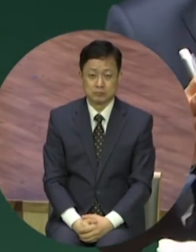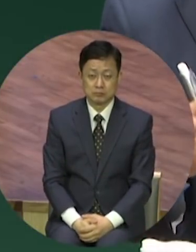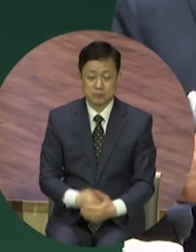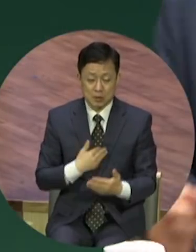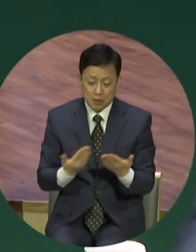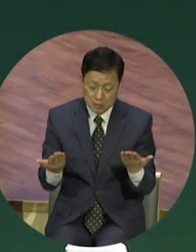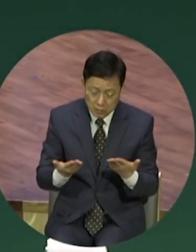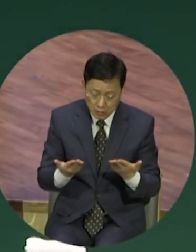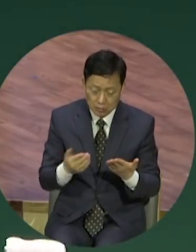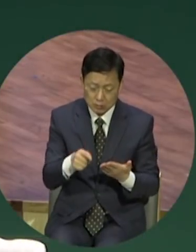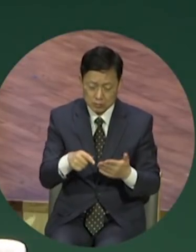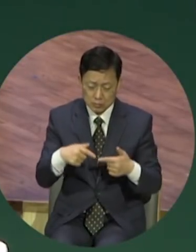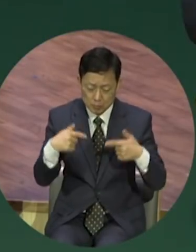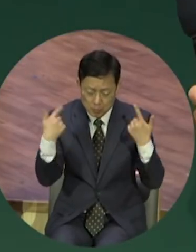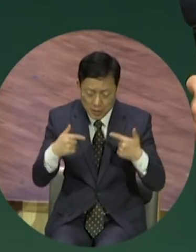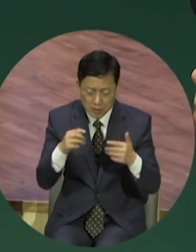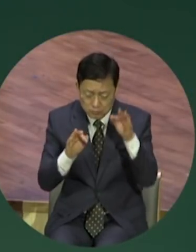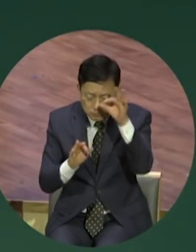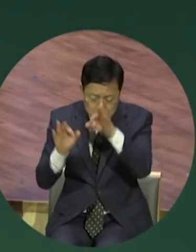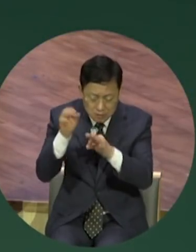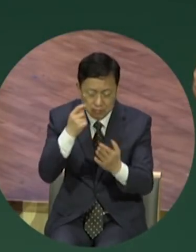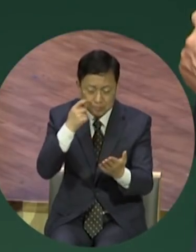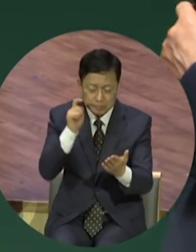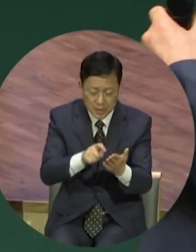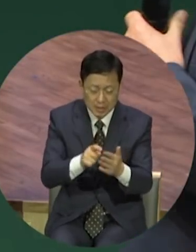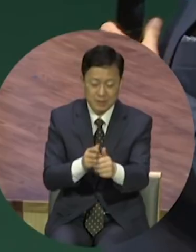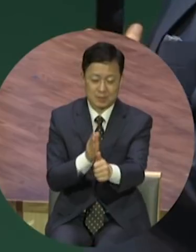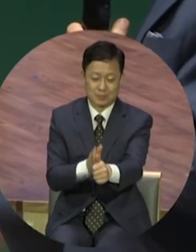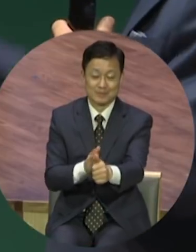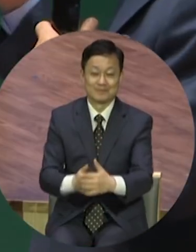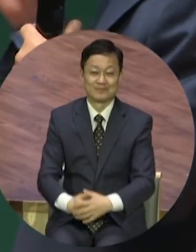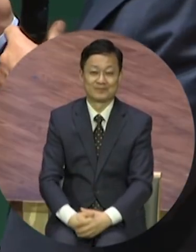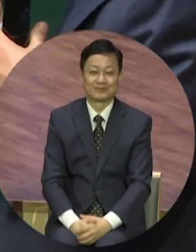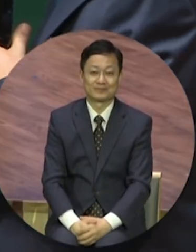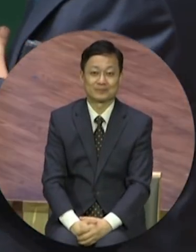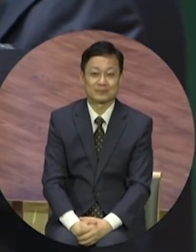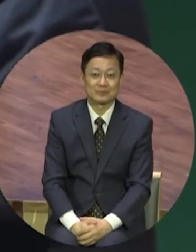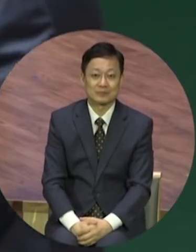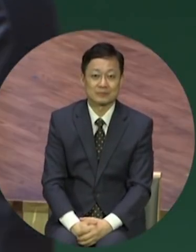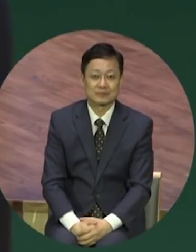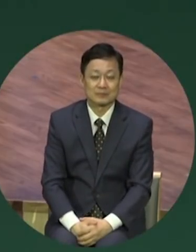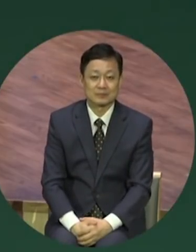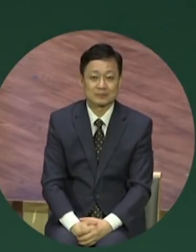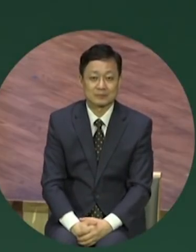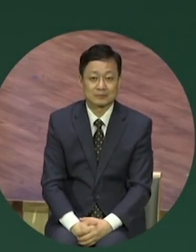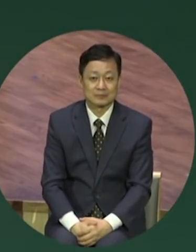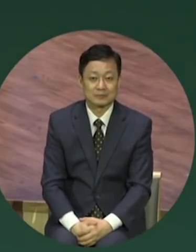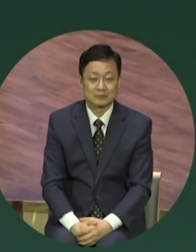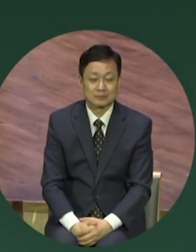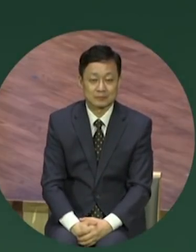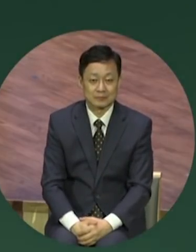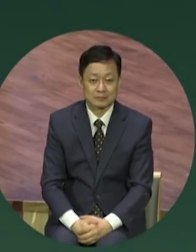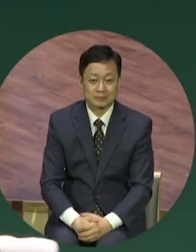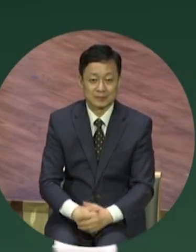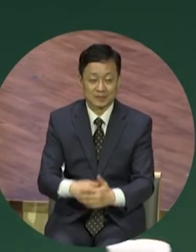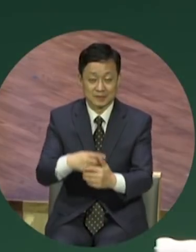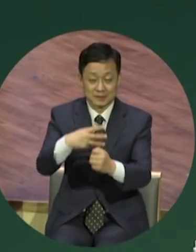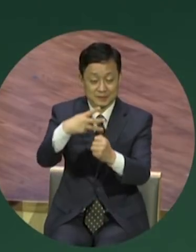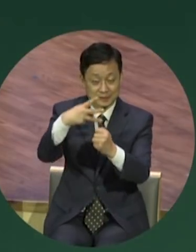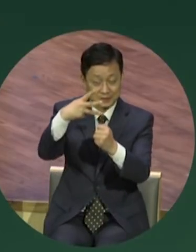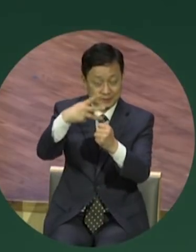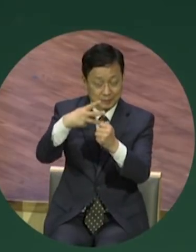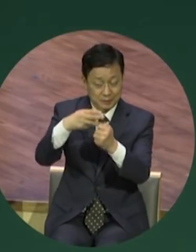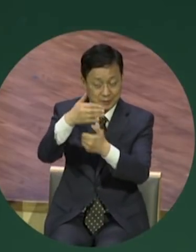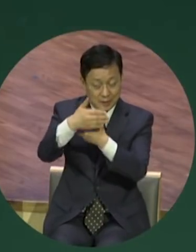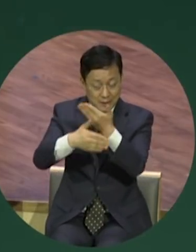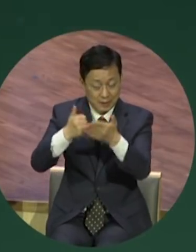늘 찾아야 됩니다. We must constantly seek this out. 그러면 하나님께서 우리에게 세 번째 것을 주는 겁니다. Then God will